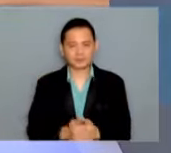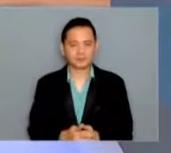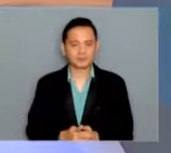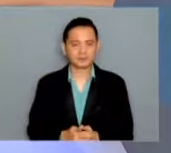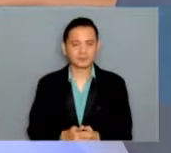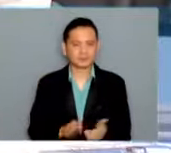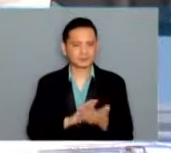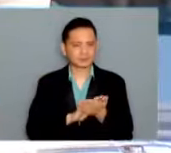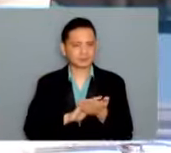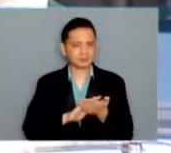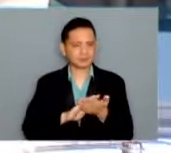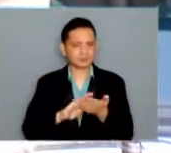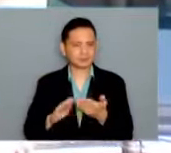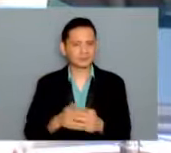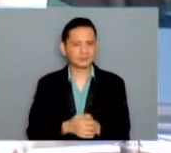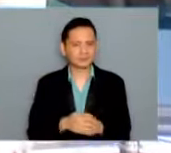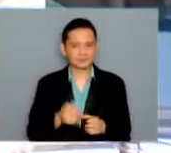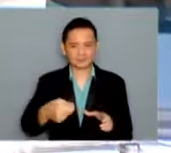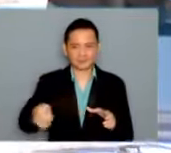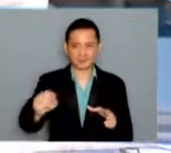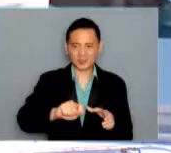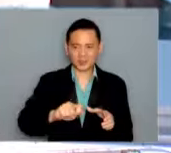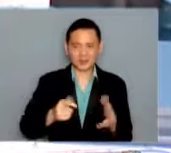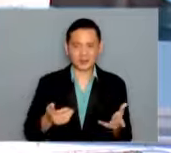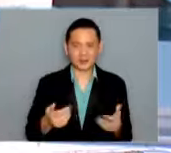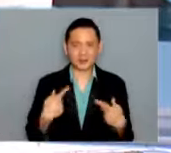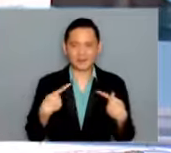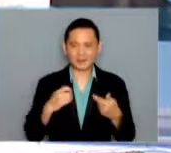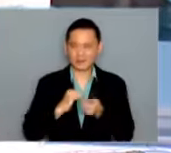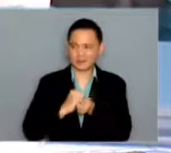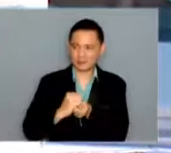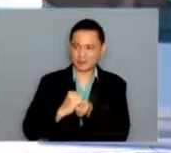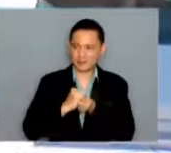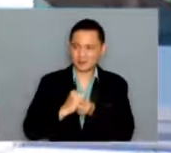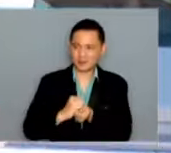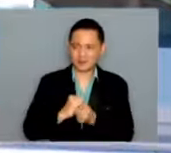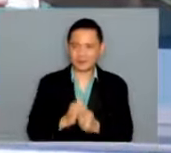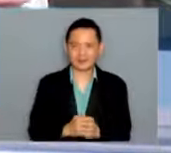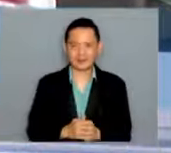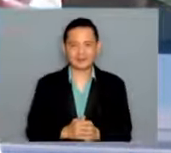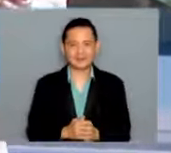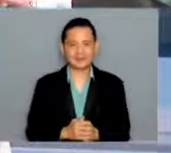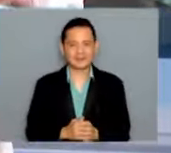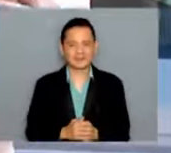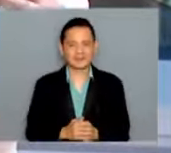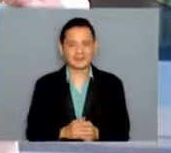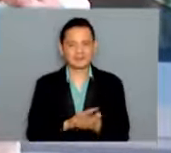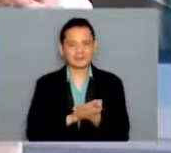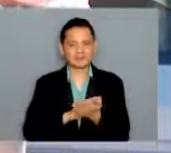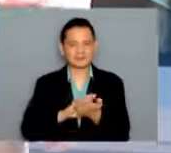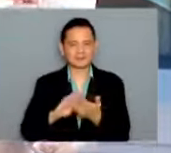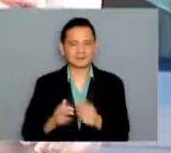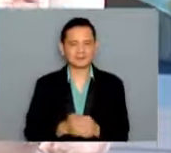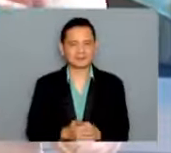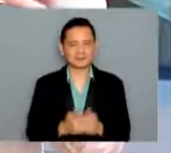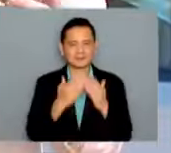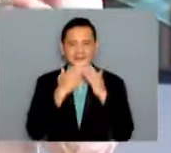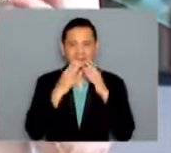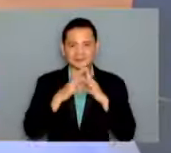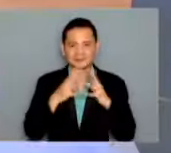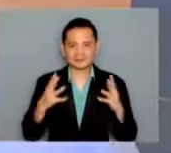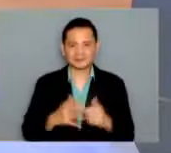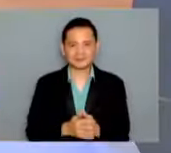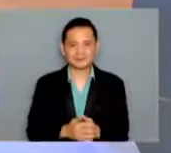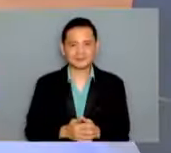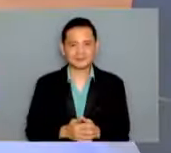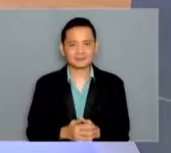sandok ni Doc ngayon. May collab ng sabi ni Doc. Okay. Diba? May info for today. I love it. Okay, maraming salamat. Doc Dex,